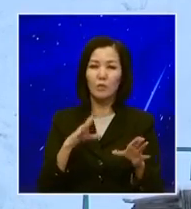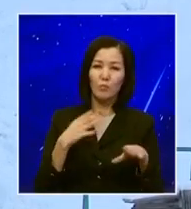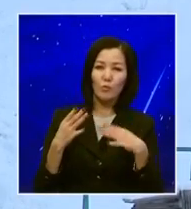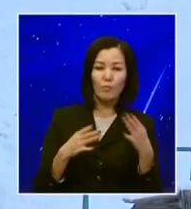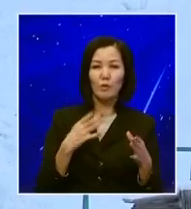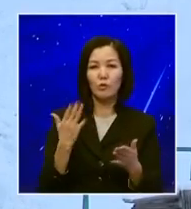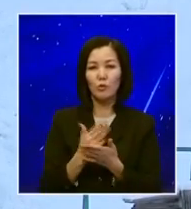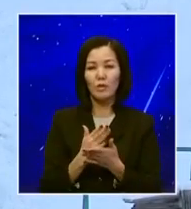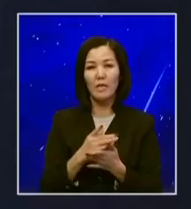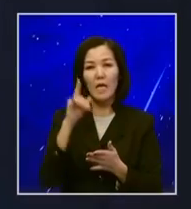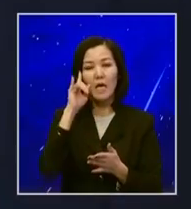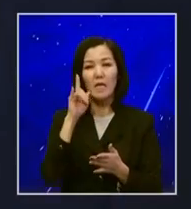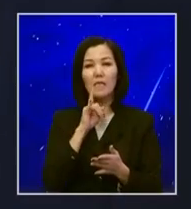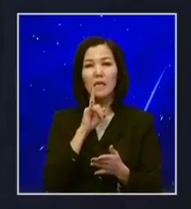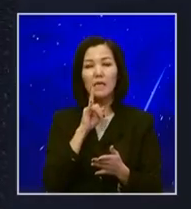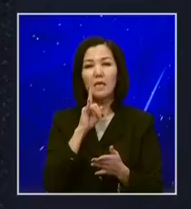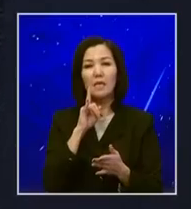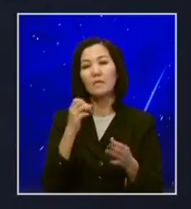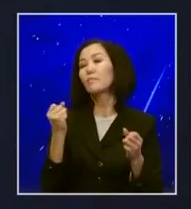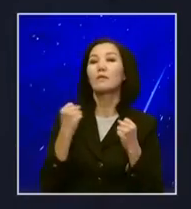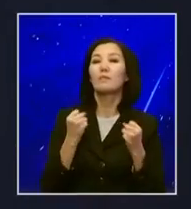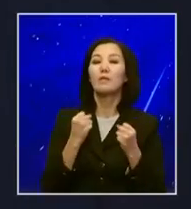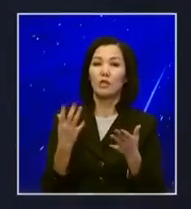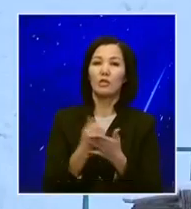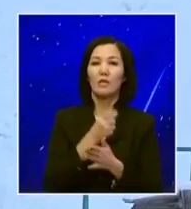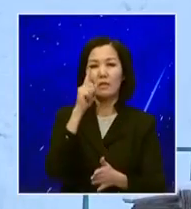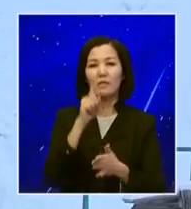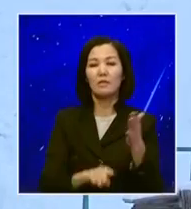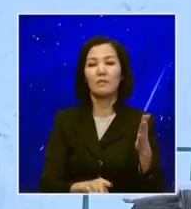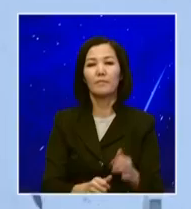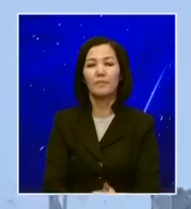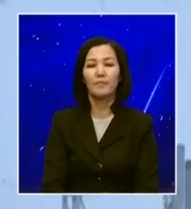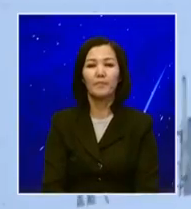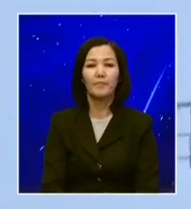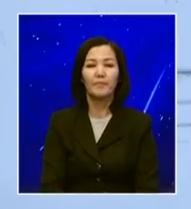келеді. Қазақ балалар осындай орын ала алады дегенге шаңғы қоссайысынан.